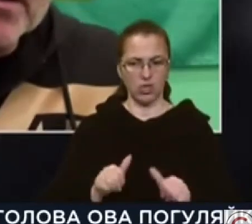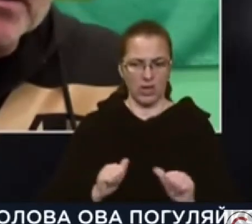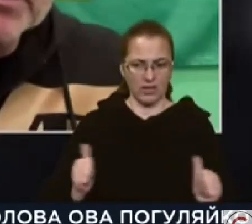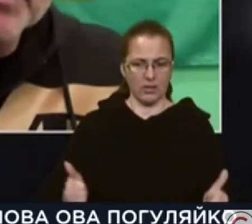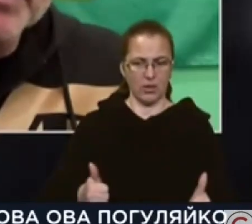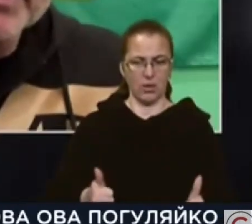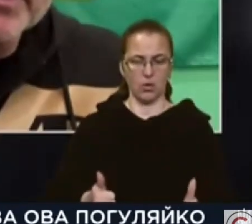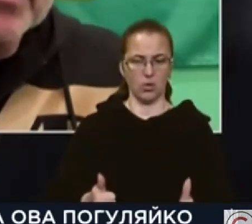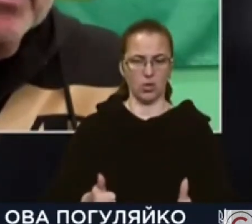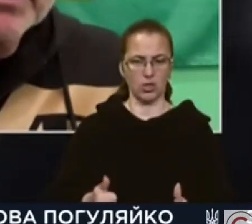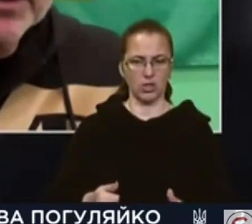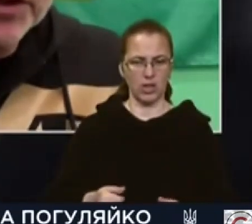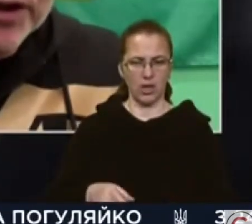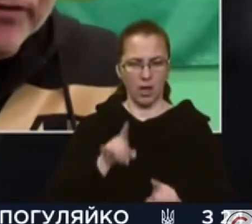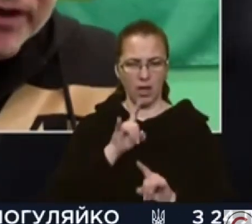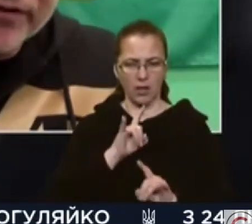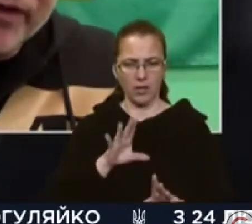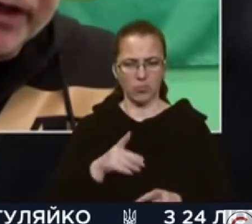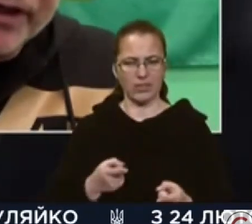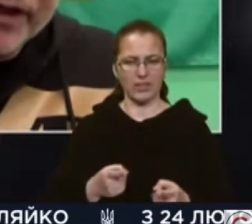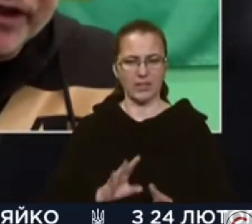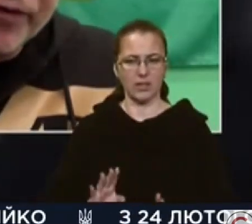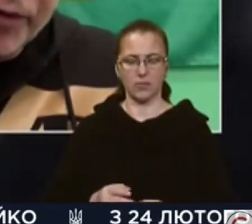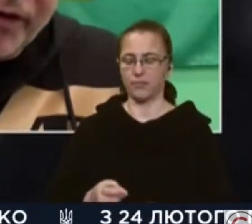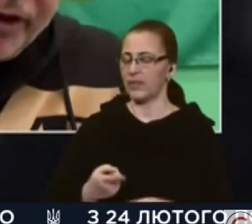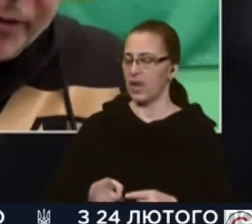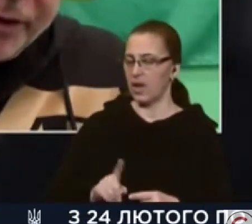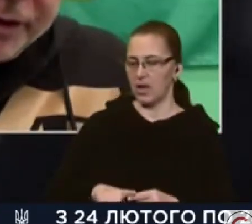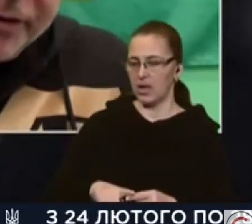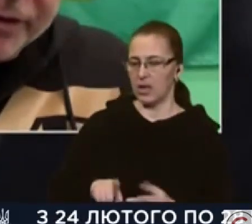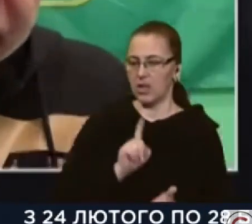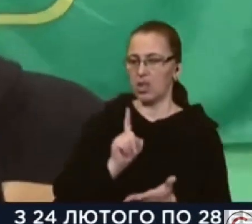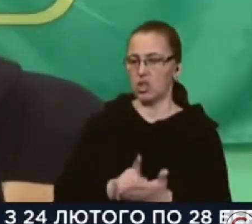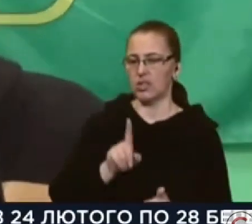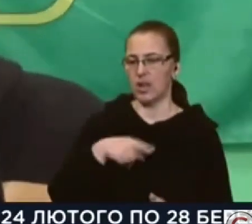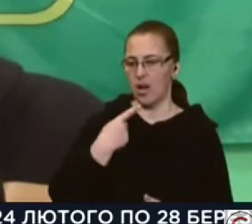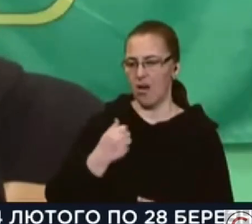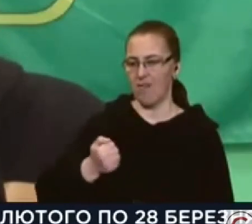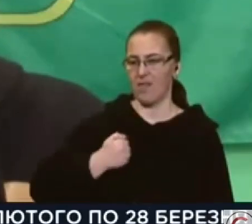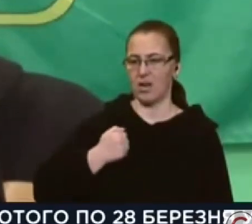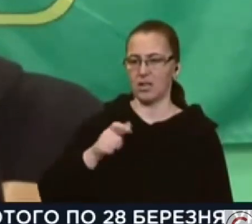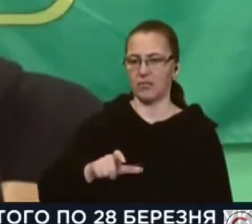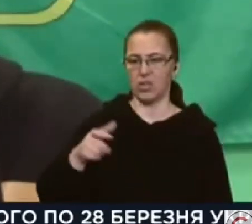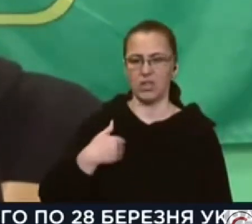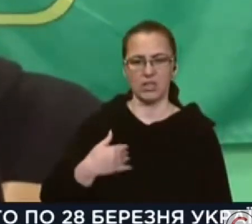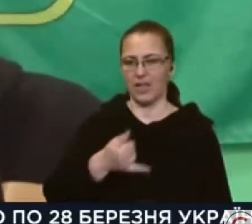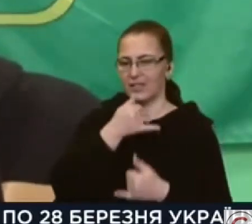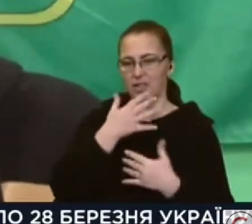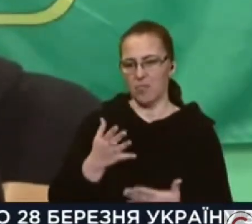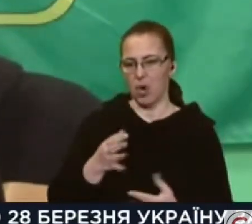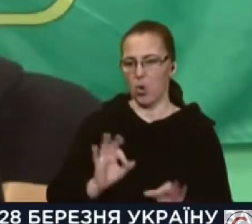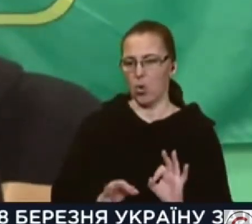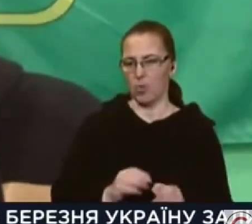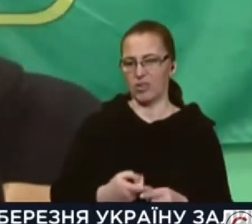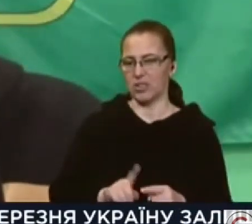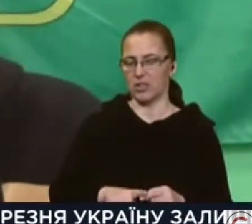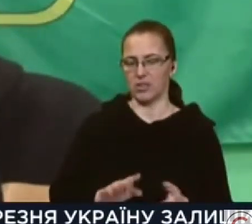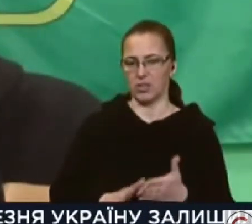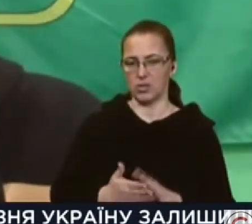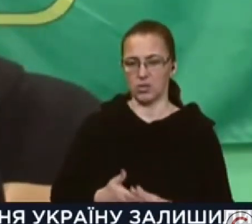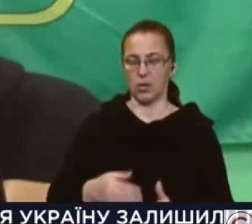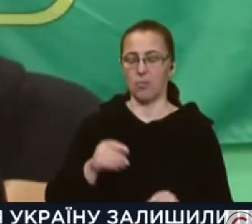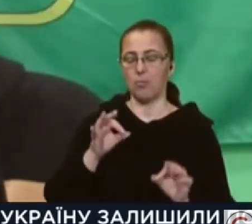оточення? Смотрите, ну это должны говорить военные, я не вправе комментировать эту ситуацию. Могу вам сказать, что